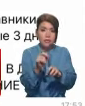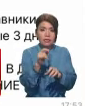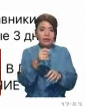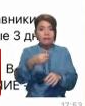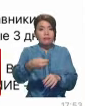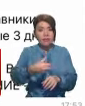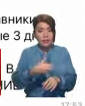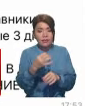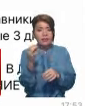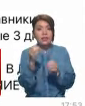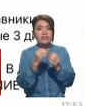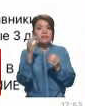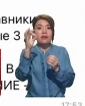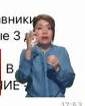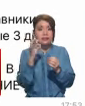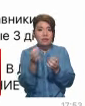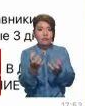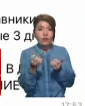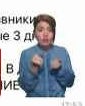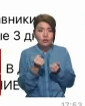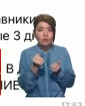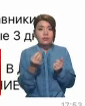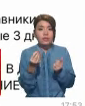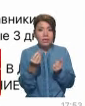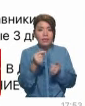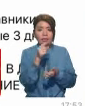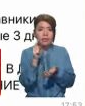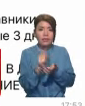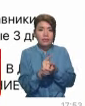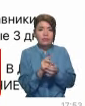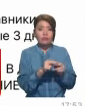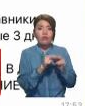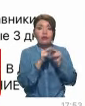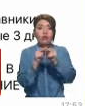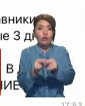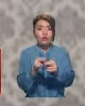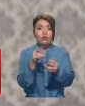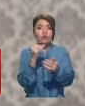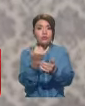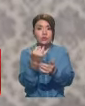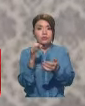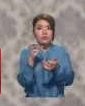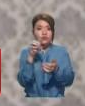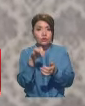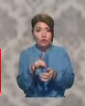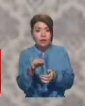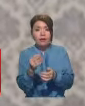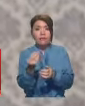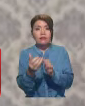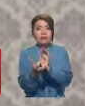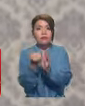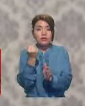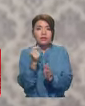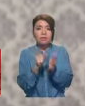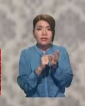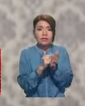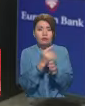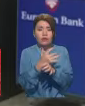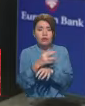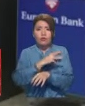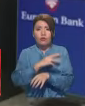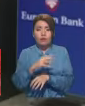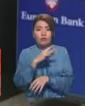вознаграждение в 10% от полученной суммы они должны были перевести деньги на указанный счет. К слову, выманили у пенсионеров несколько миллионов